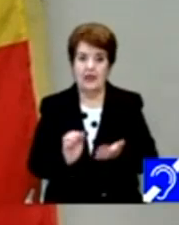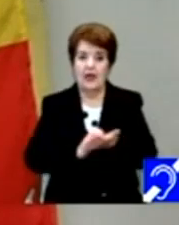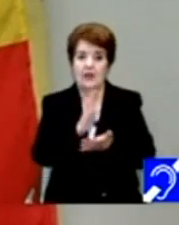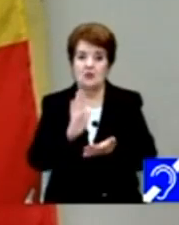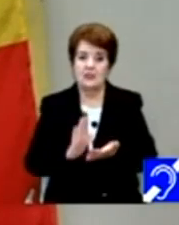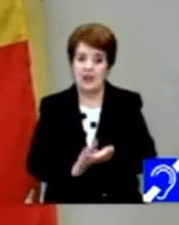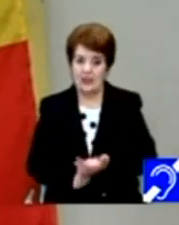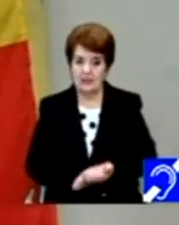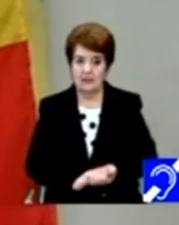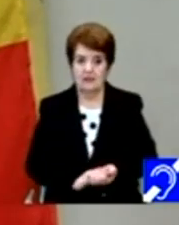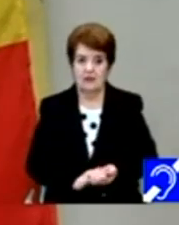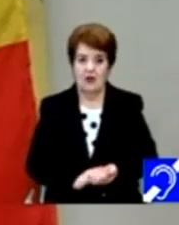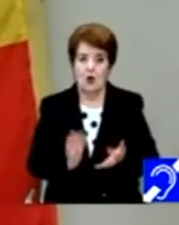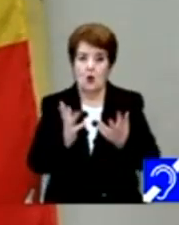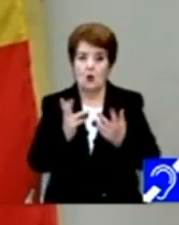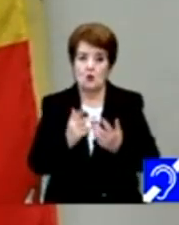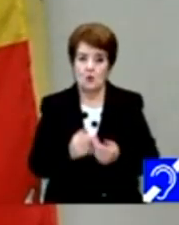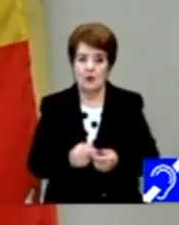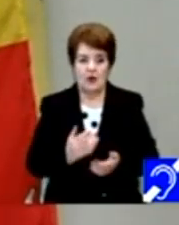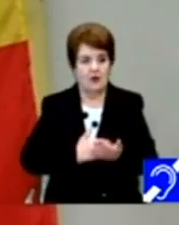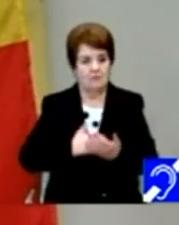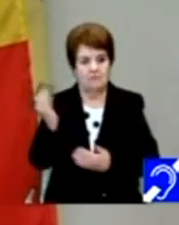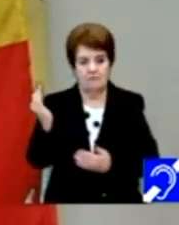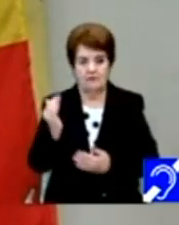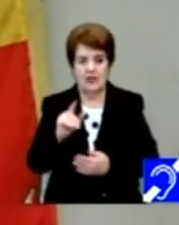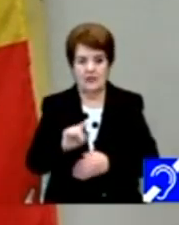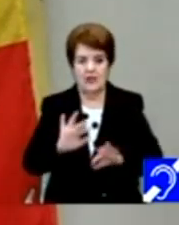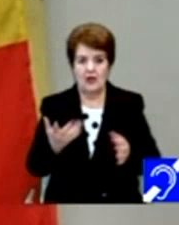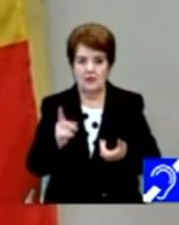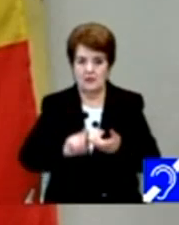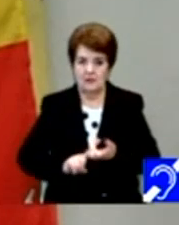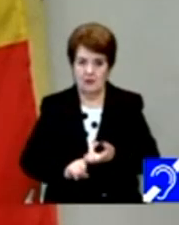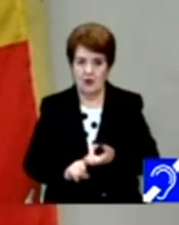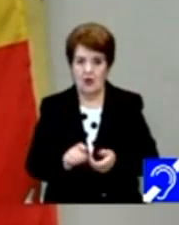înregistrat un număr record de cazuri de COVID